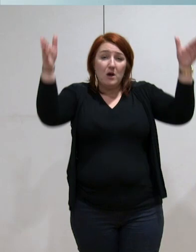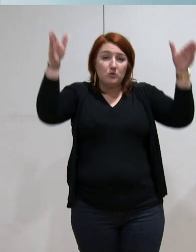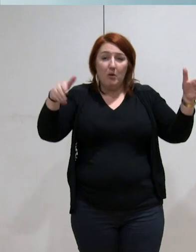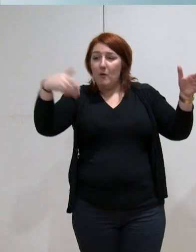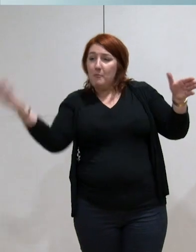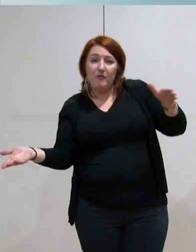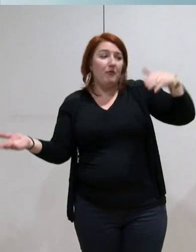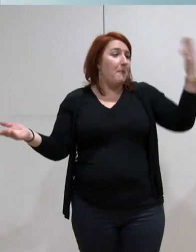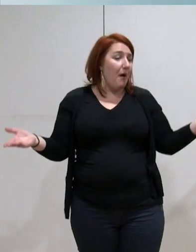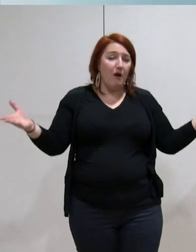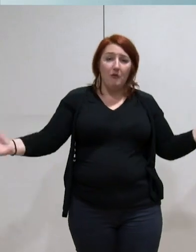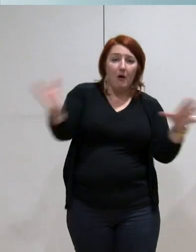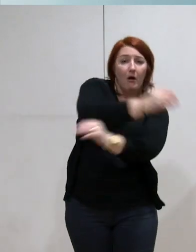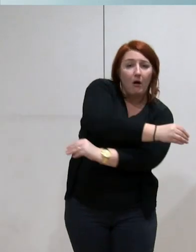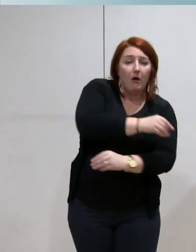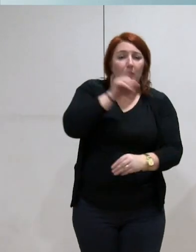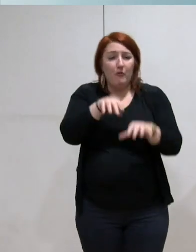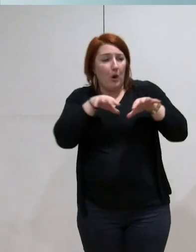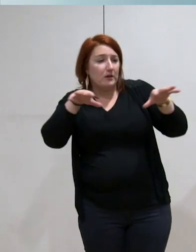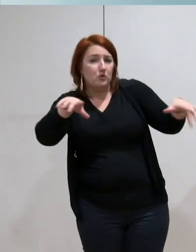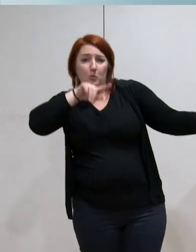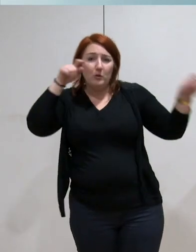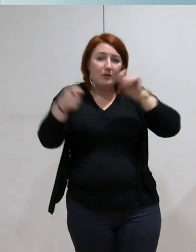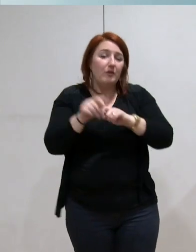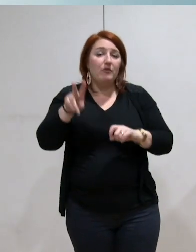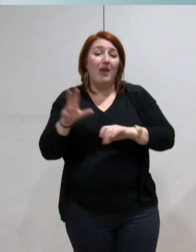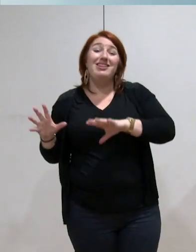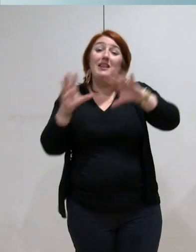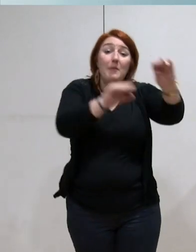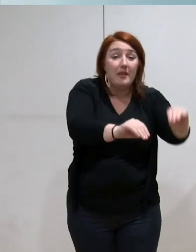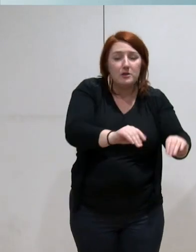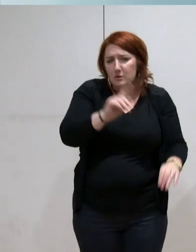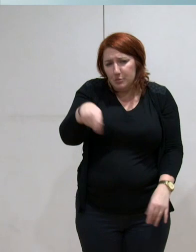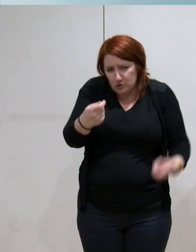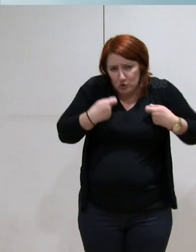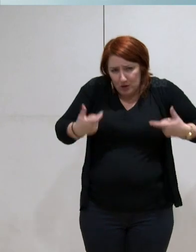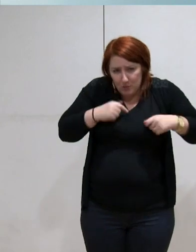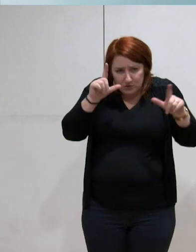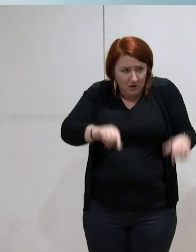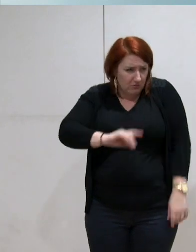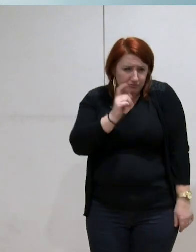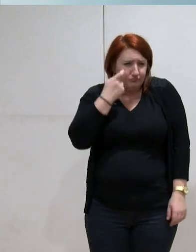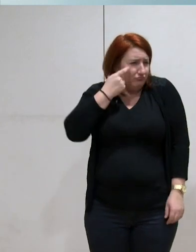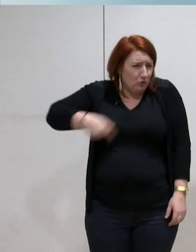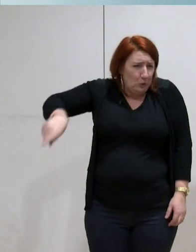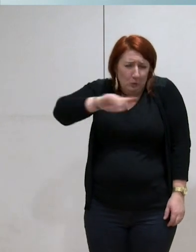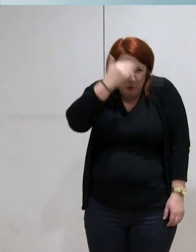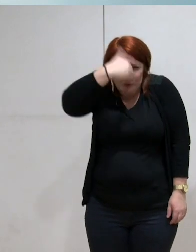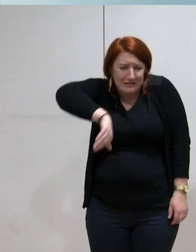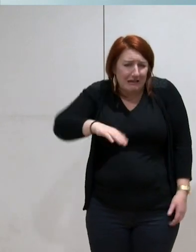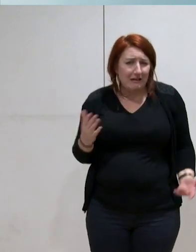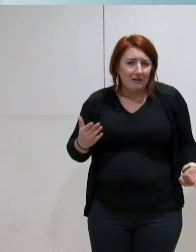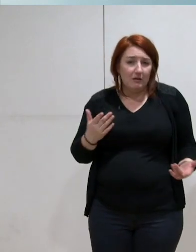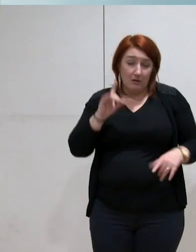faut modifier des réseau et cetera et cetera un déménagement ça a un coût tout le monde le sait et ça peut avoir un coût